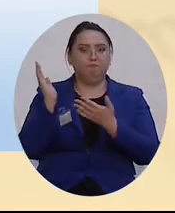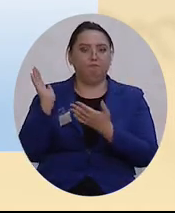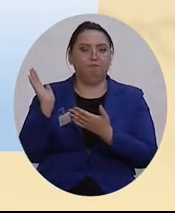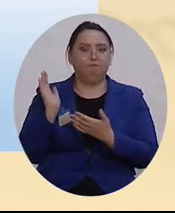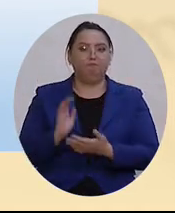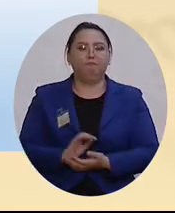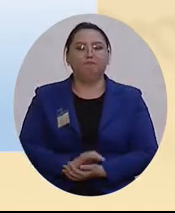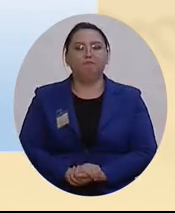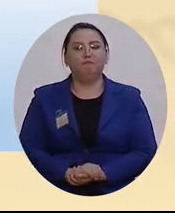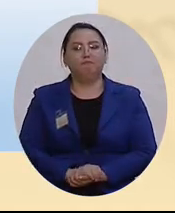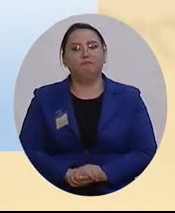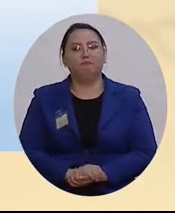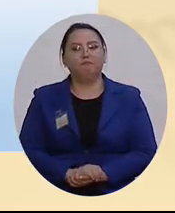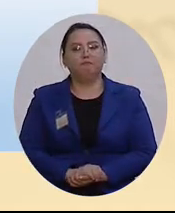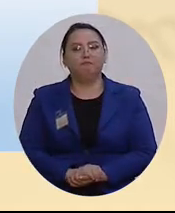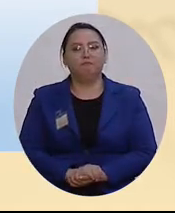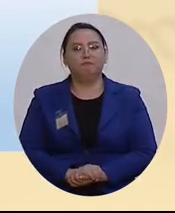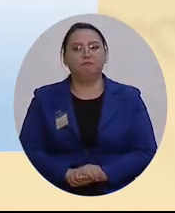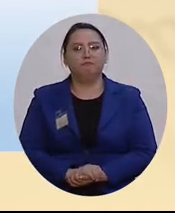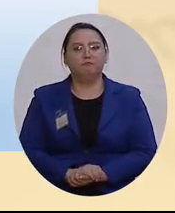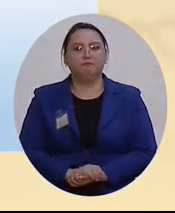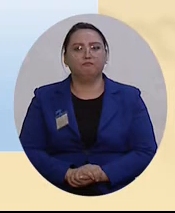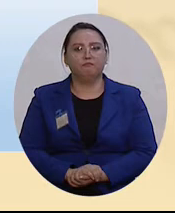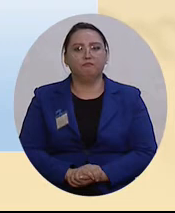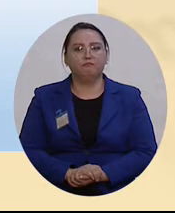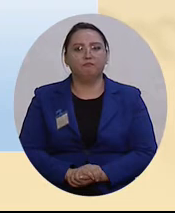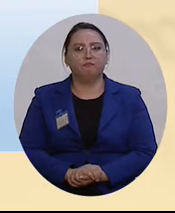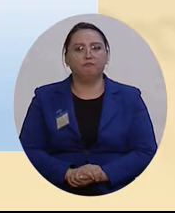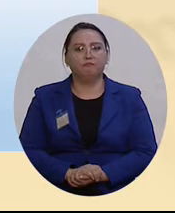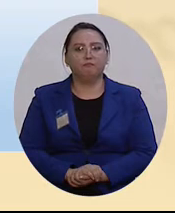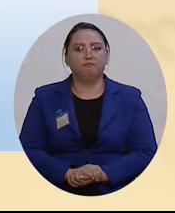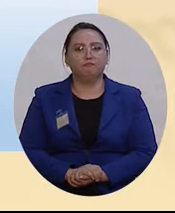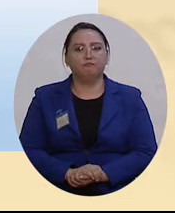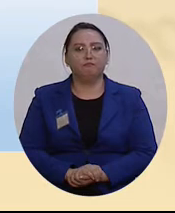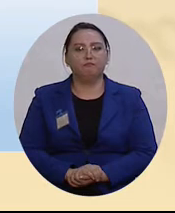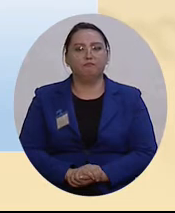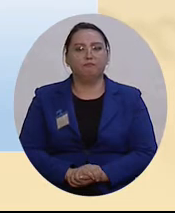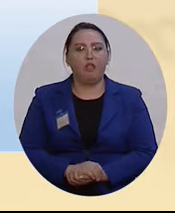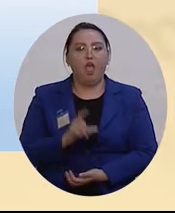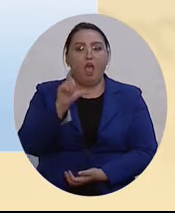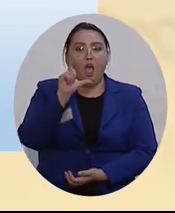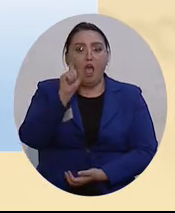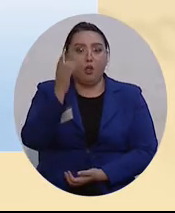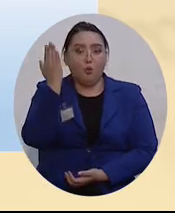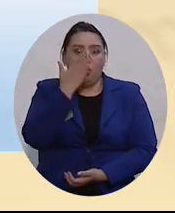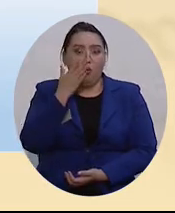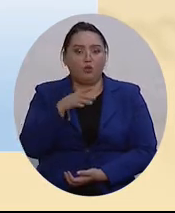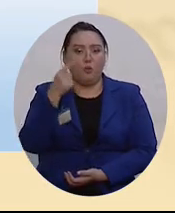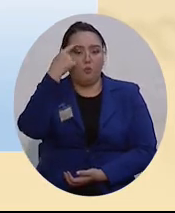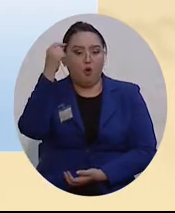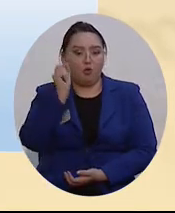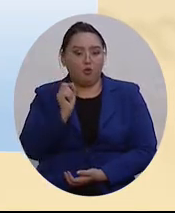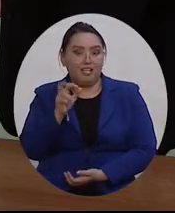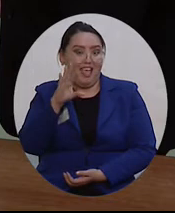цэвэр болон чадмуй. Гагцхүү уучлан инэрвээс агуу их буян зөгцөлмүй.